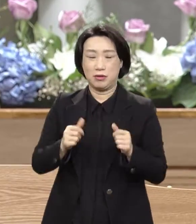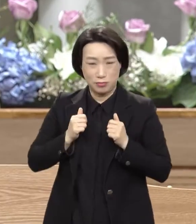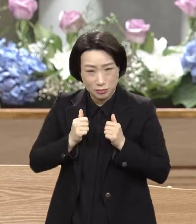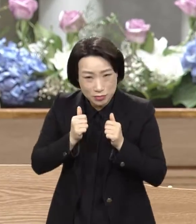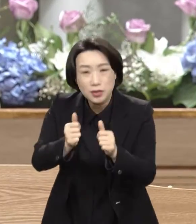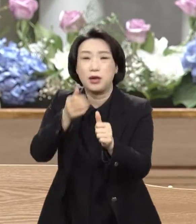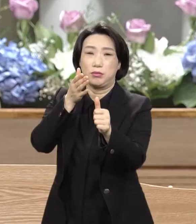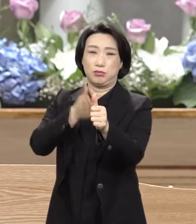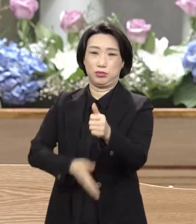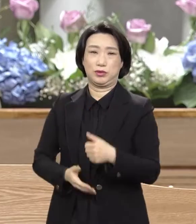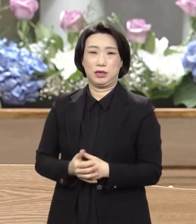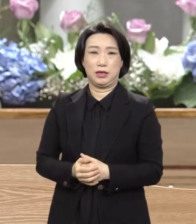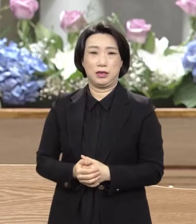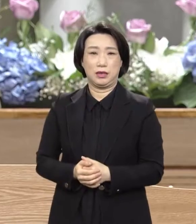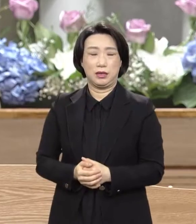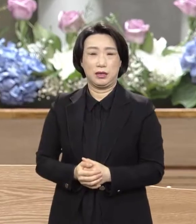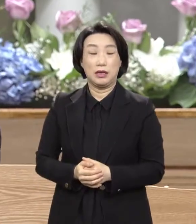바랍니다.